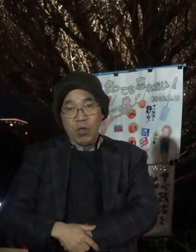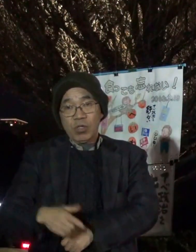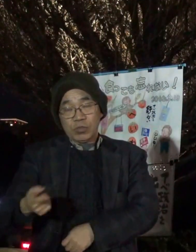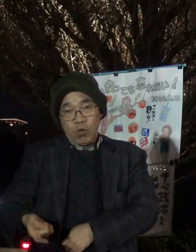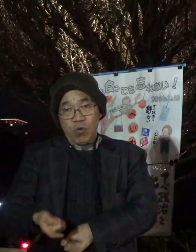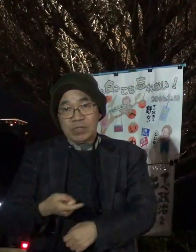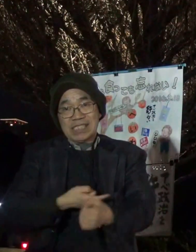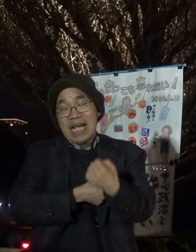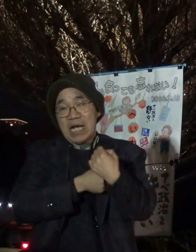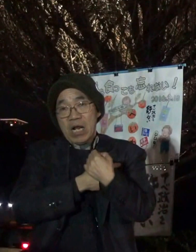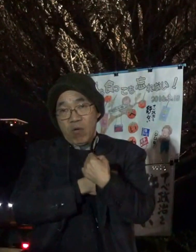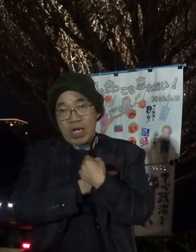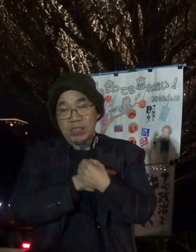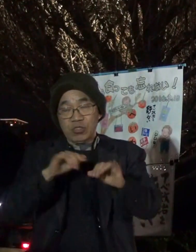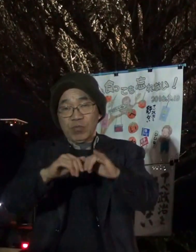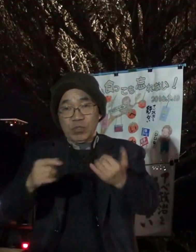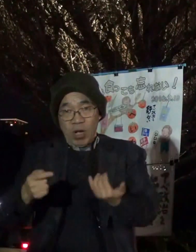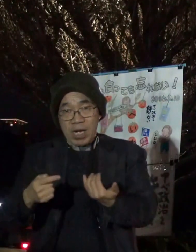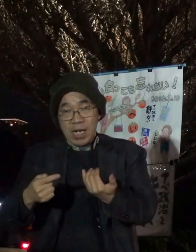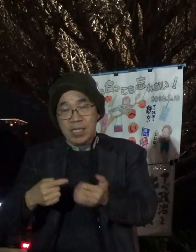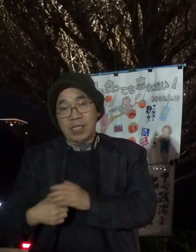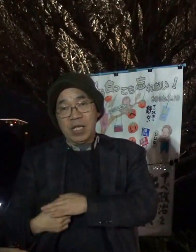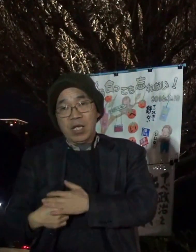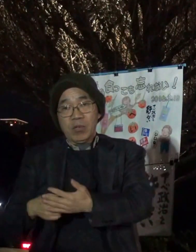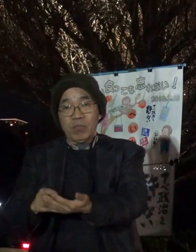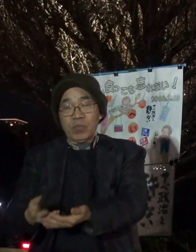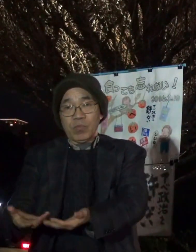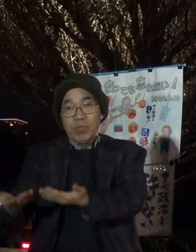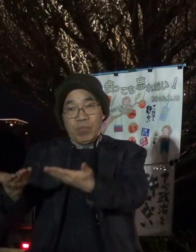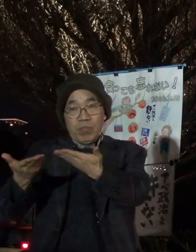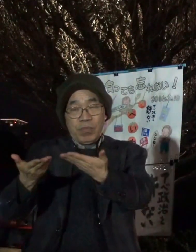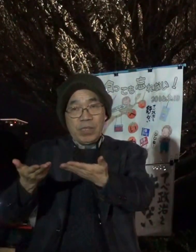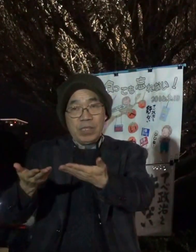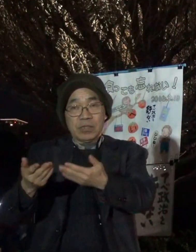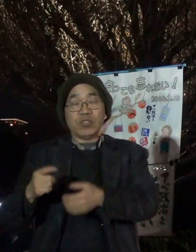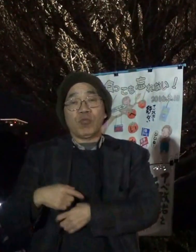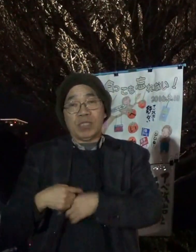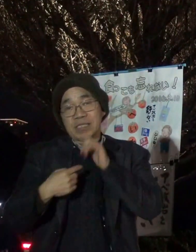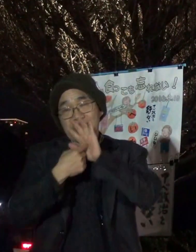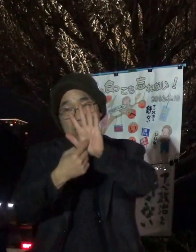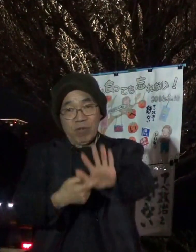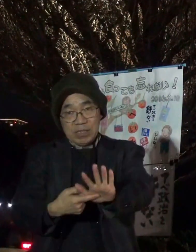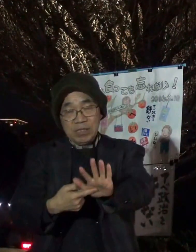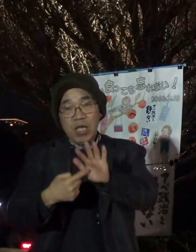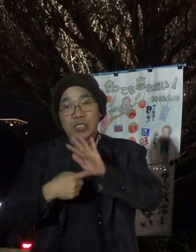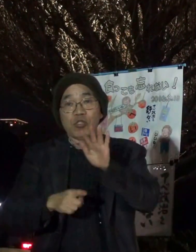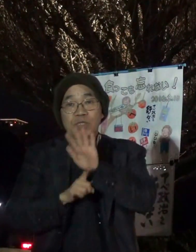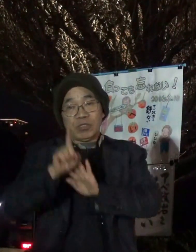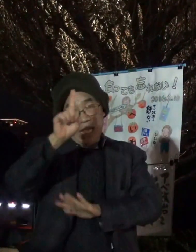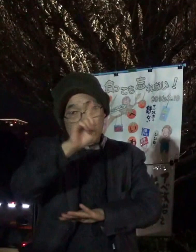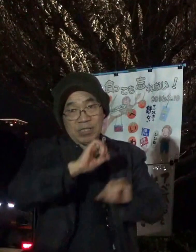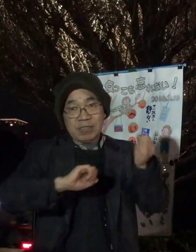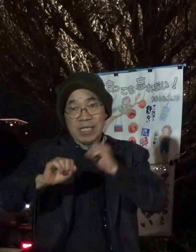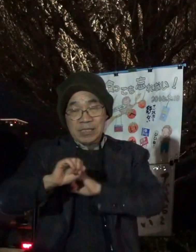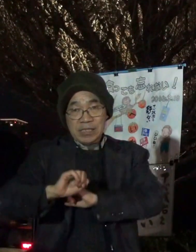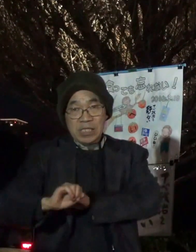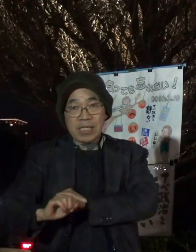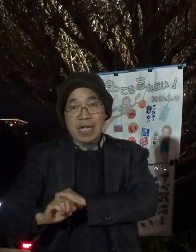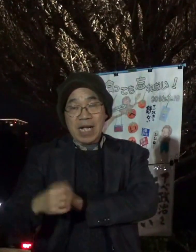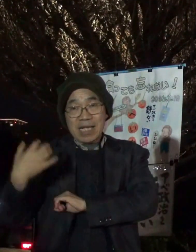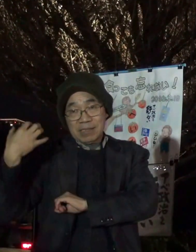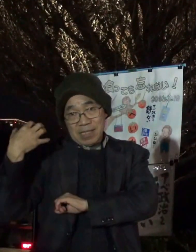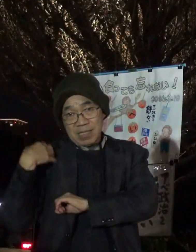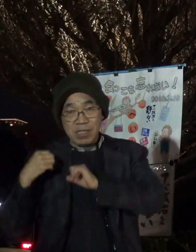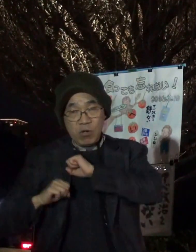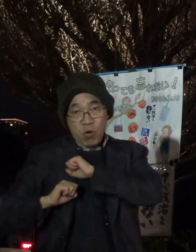、その力は人々の代表者たちによって行使され、その